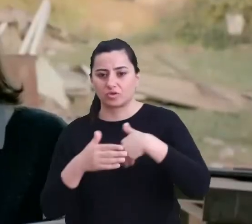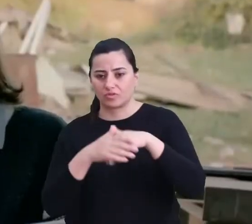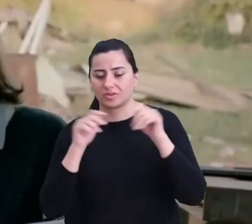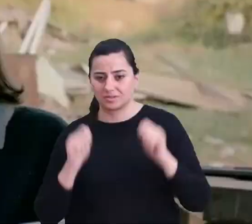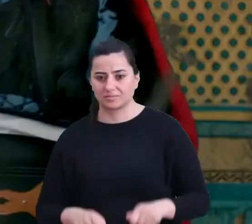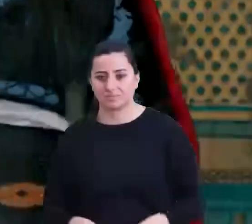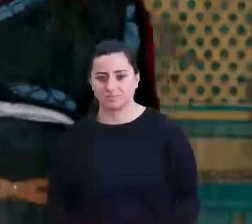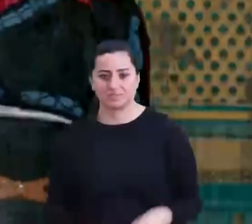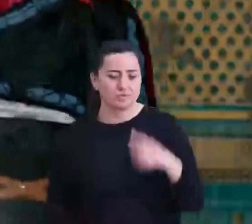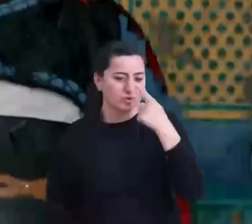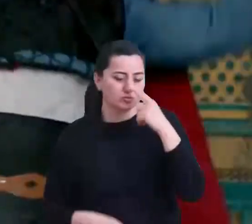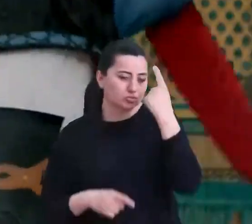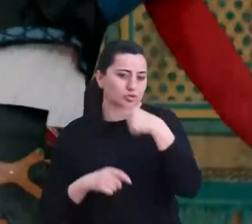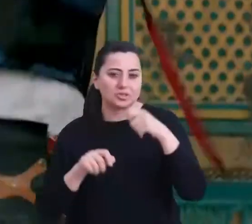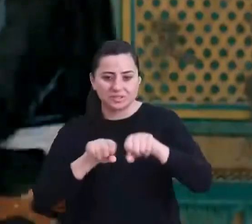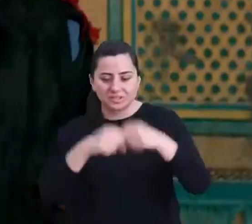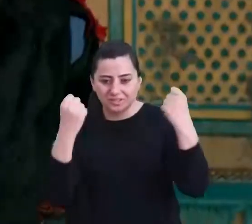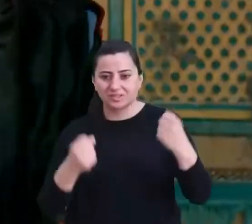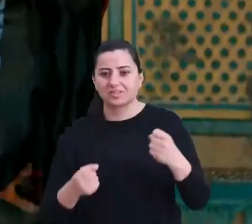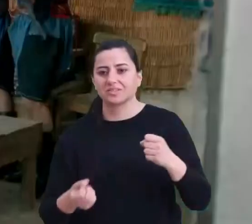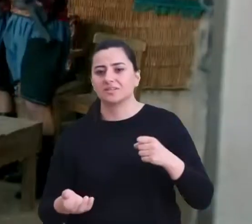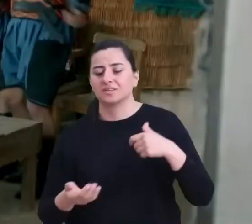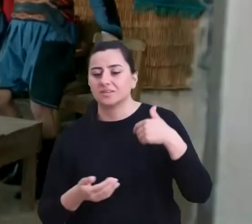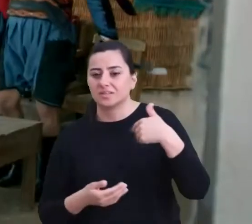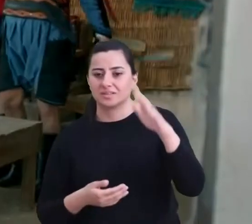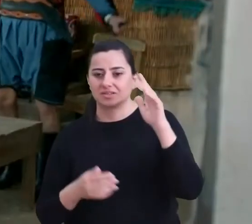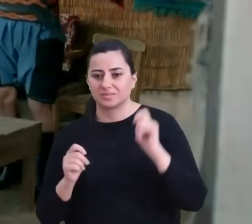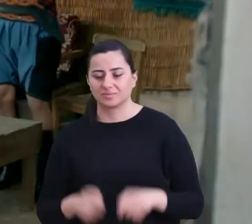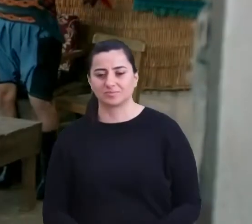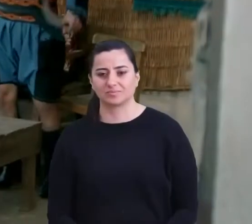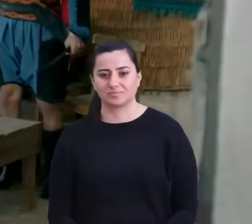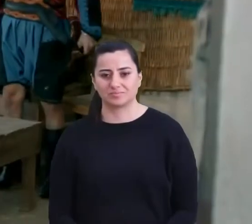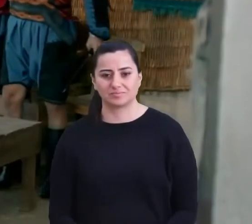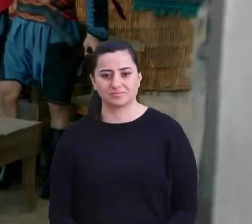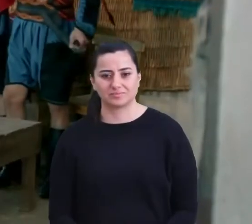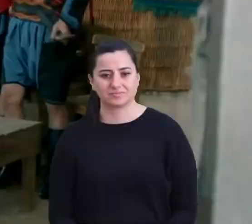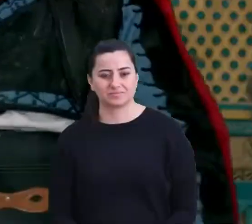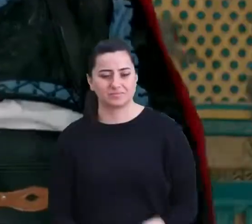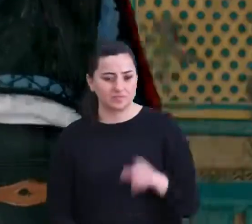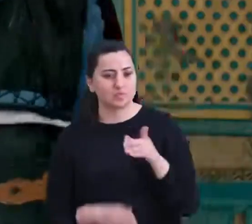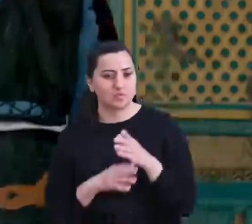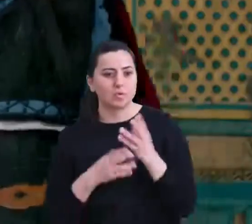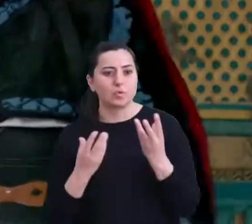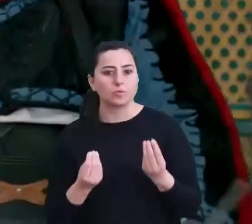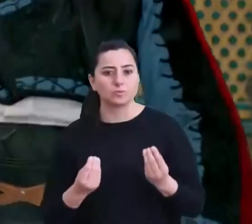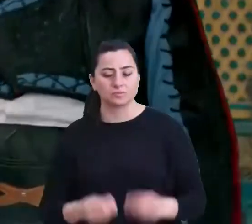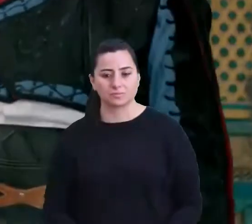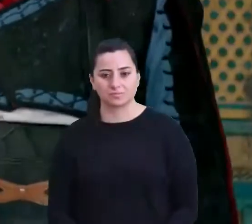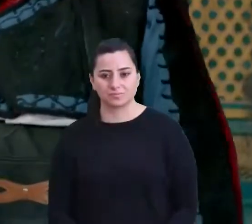Ağızlarını burunlarını kırdık mıydı? Kırmayarak. Duygu çok doğru ama.